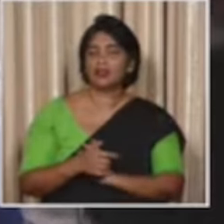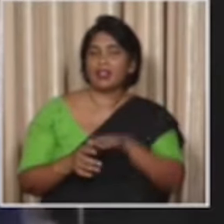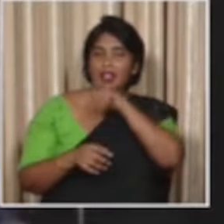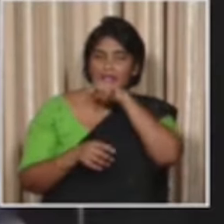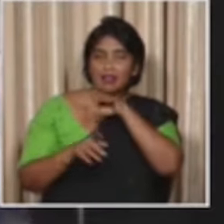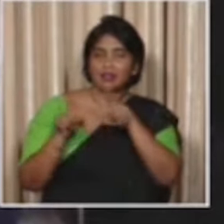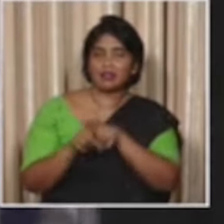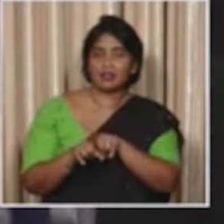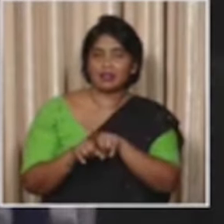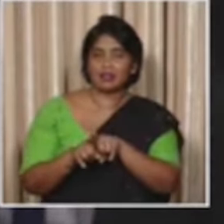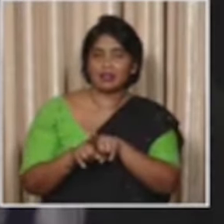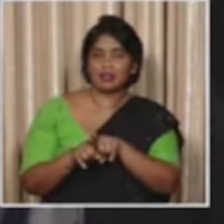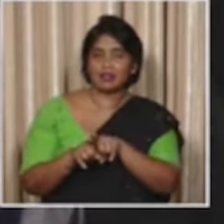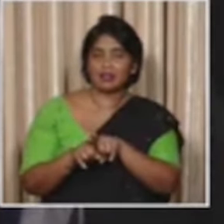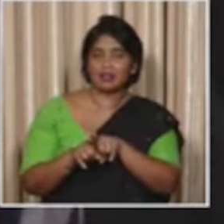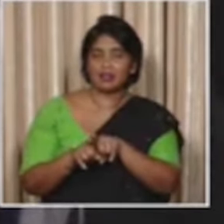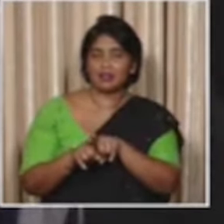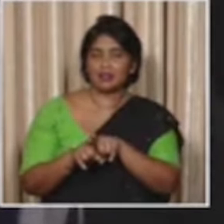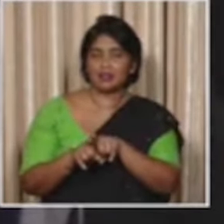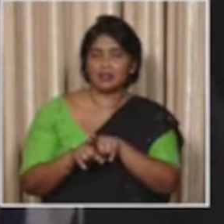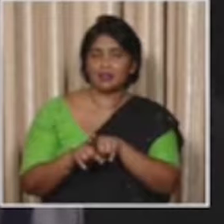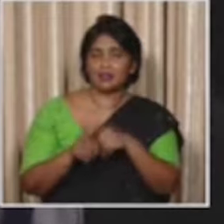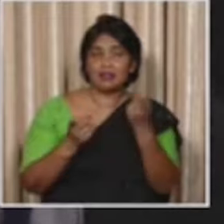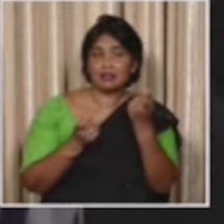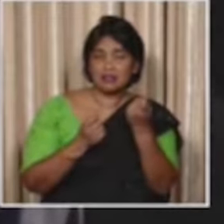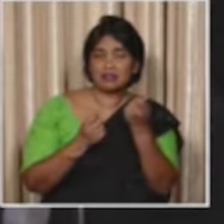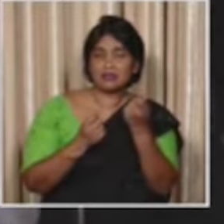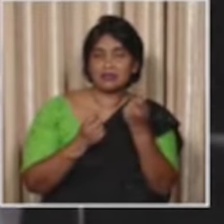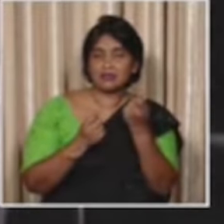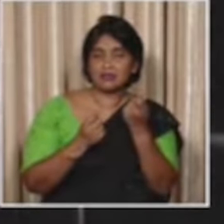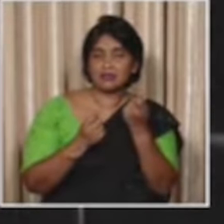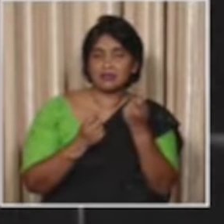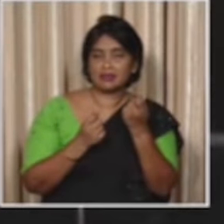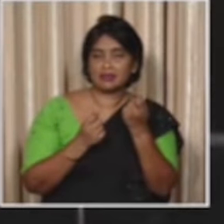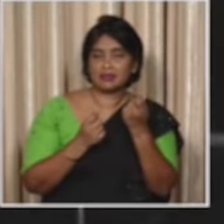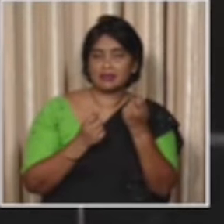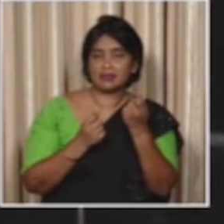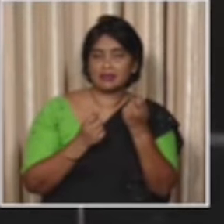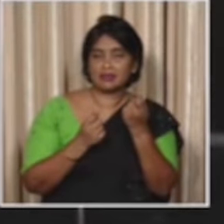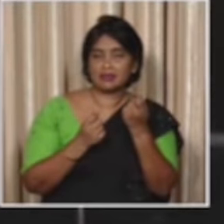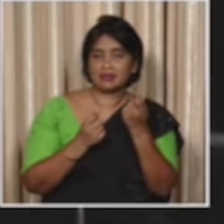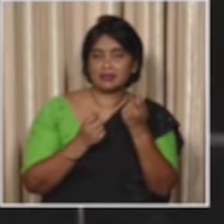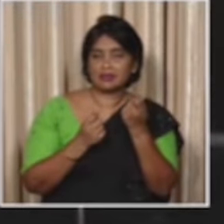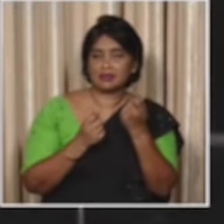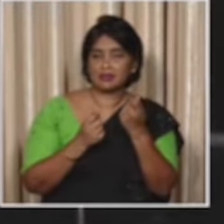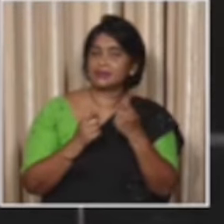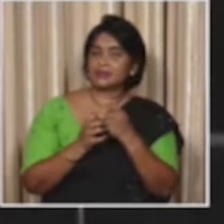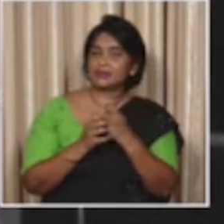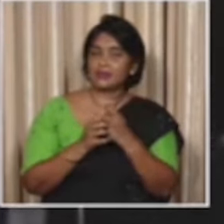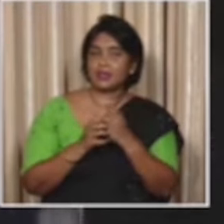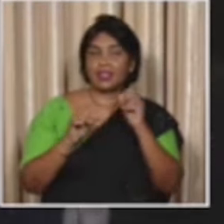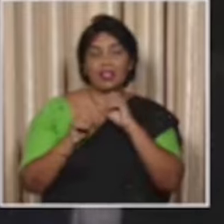කනවා ඊශ්‍රායලයන්ගේ වොමනාවට මූන්ගේ සල්ලි රැට මේ ජනාධිපතිතුමා ඔව්